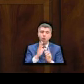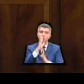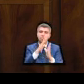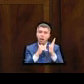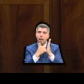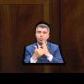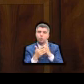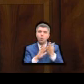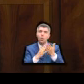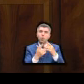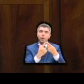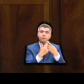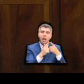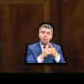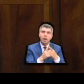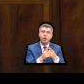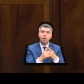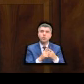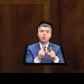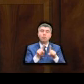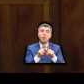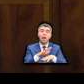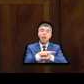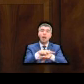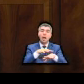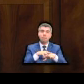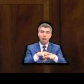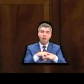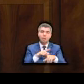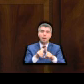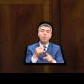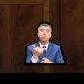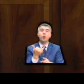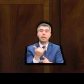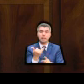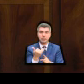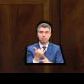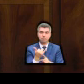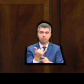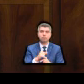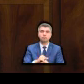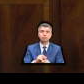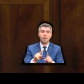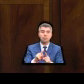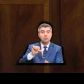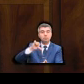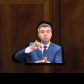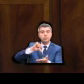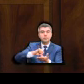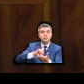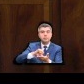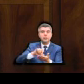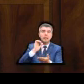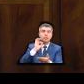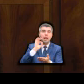والمقتضيات ديالو إلى جعل الجهة هي الإطار الأمثل ديال لا تركيز وديال